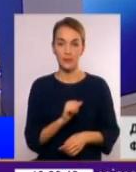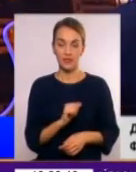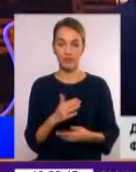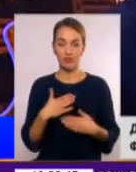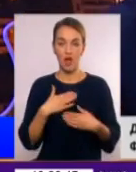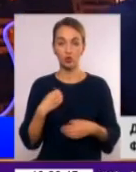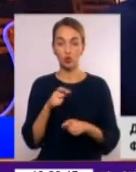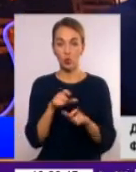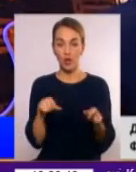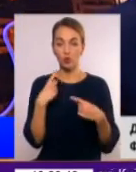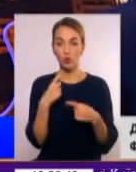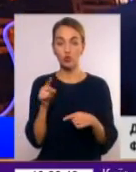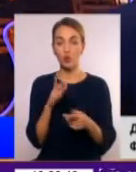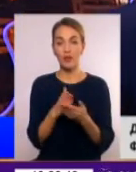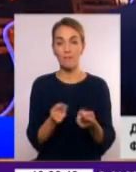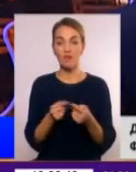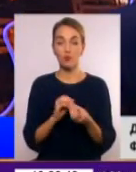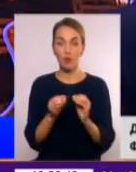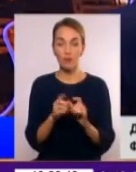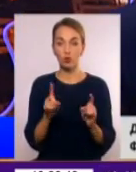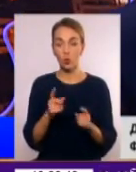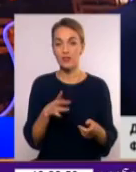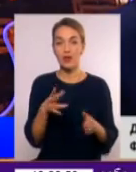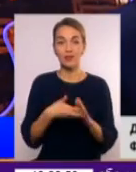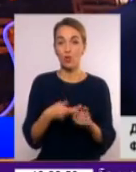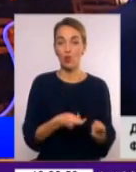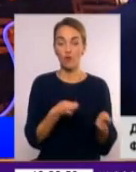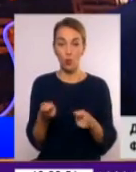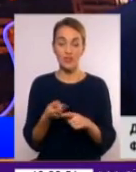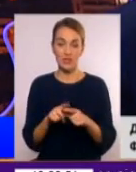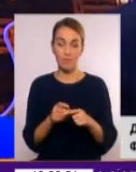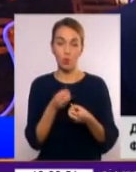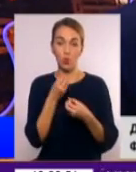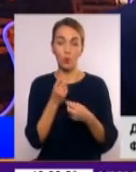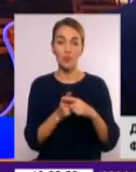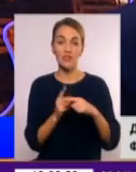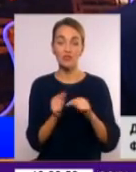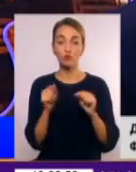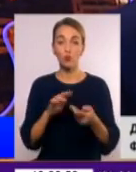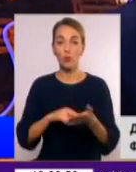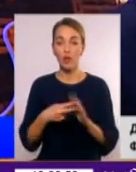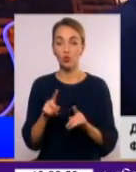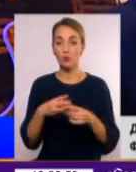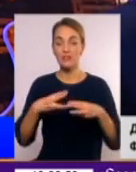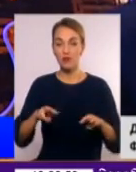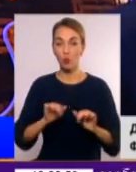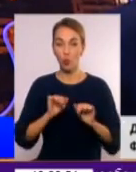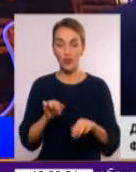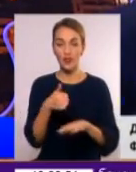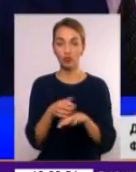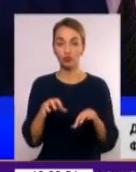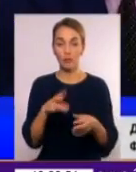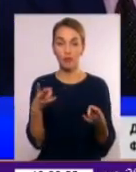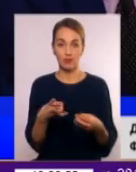наші солдати говорять про те, що є певні проблеми, щось не довозять. Це позитивно в тому плані, що Міністерство оборони і Генеральний штаб, треба